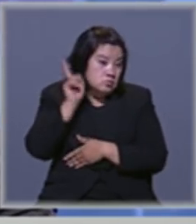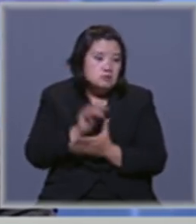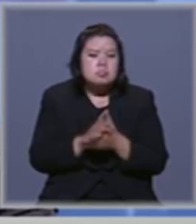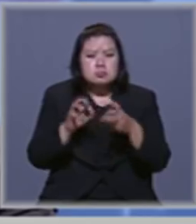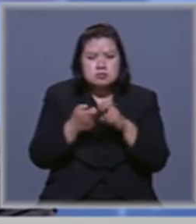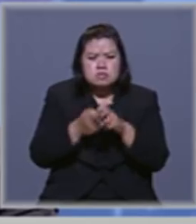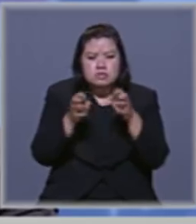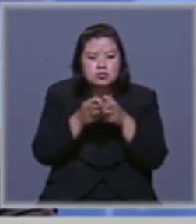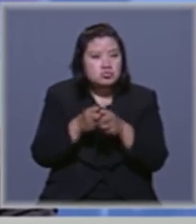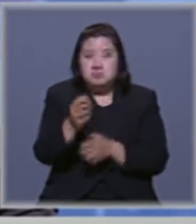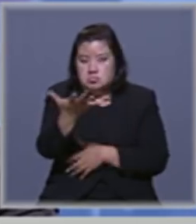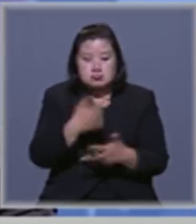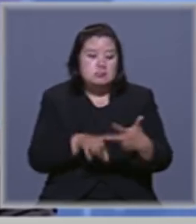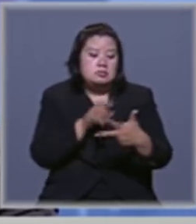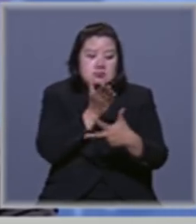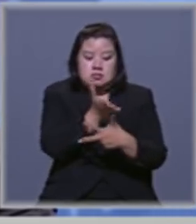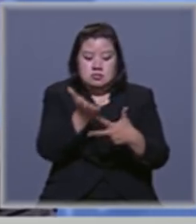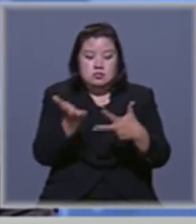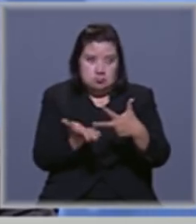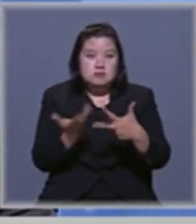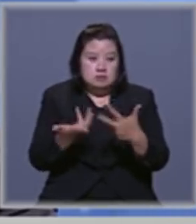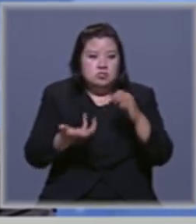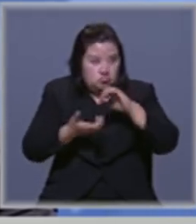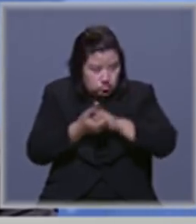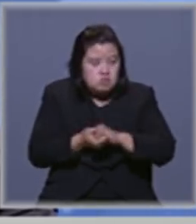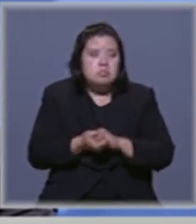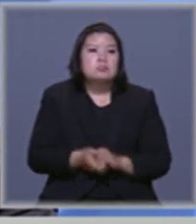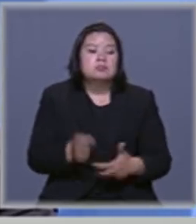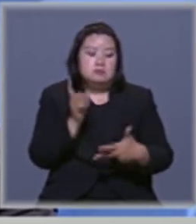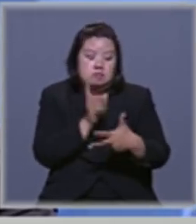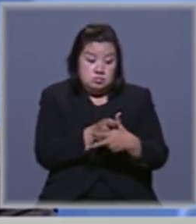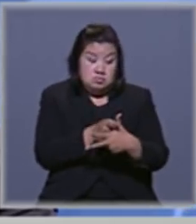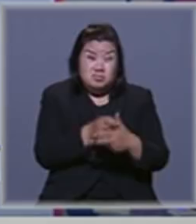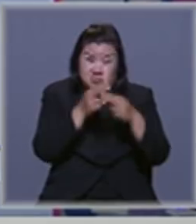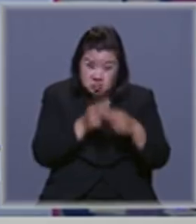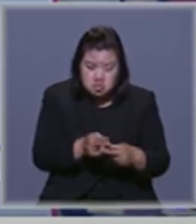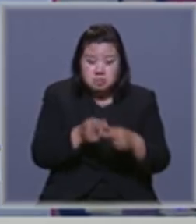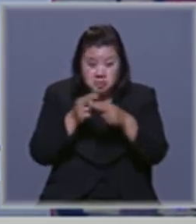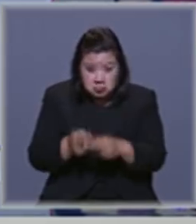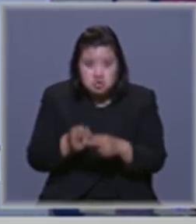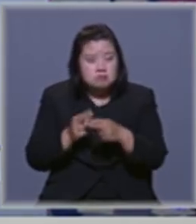ไรเพราะฉะนั้นไอ้3ส่วนเนี่ยมันต้องไปด้วยกันไปเน้นด้านใดด้านหนึ่งก็จะมีปัญหาเ